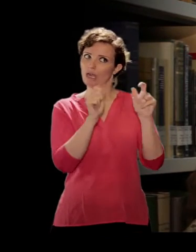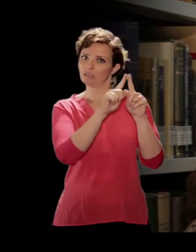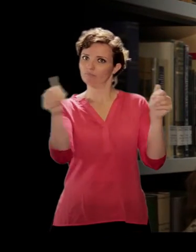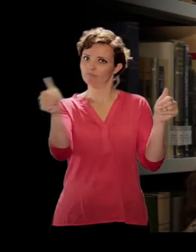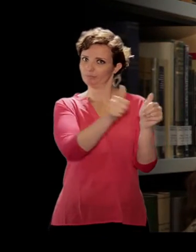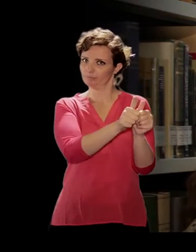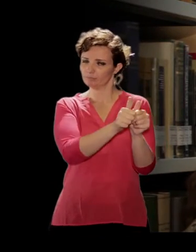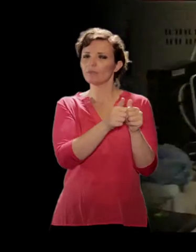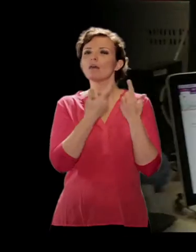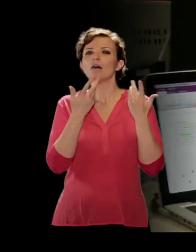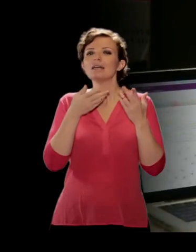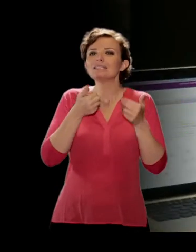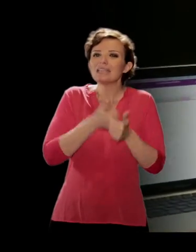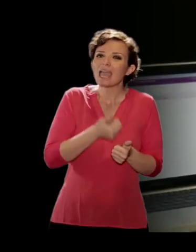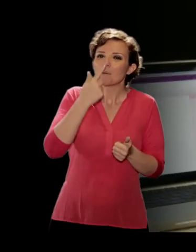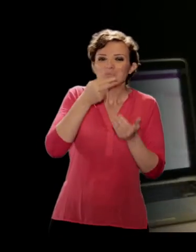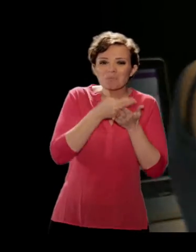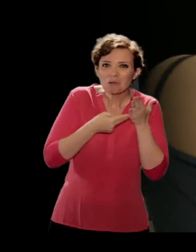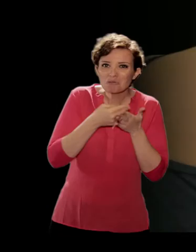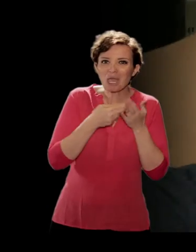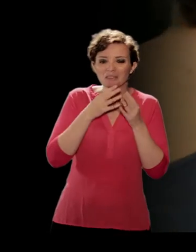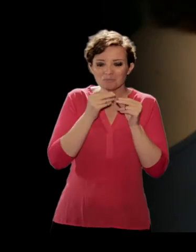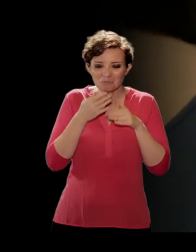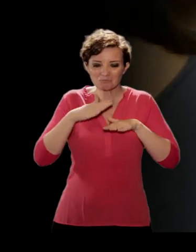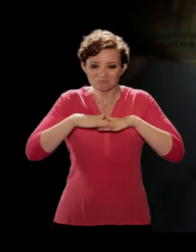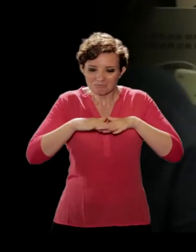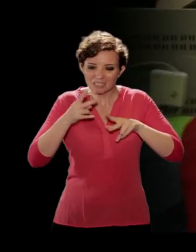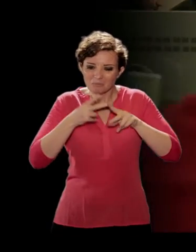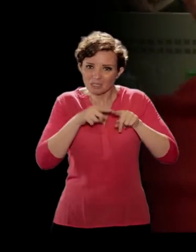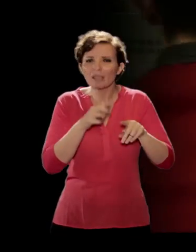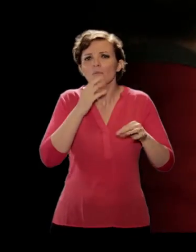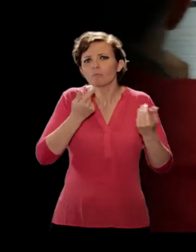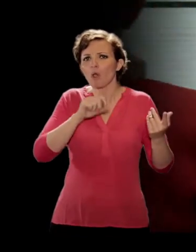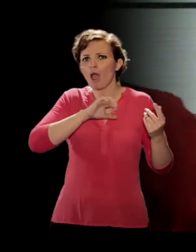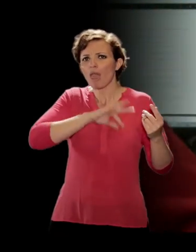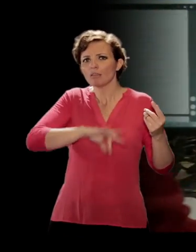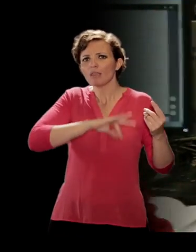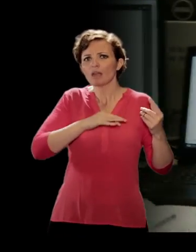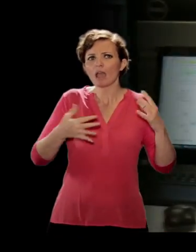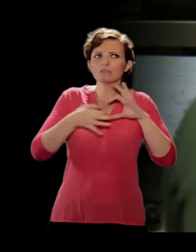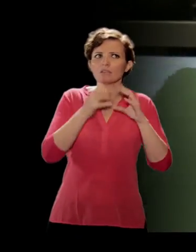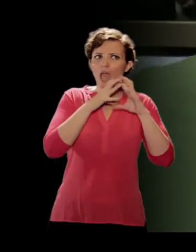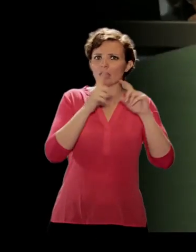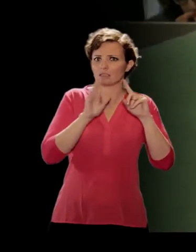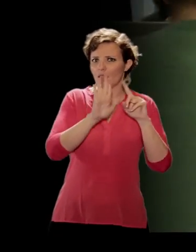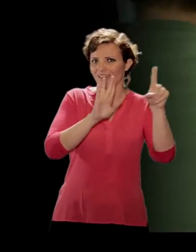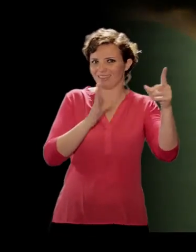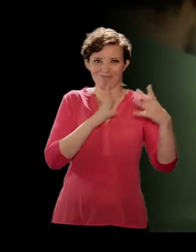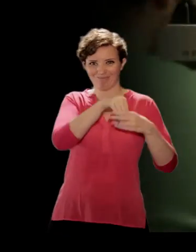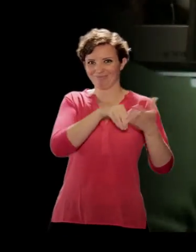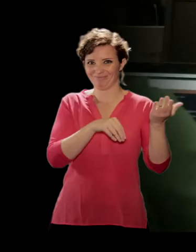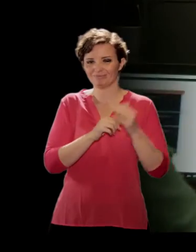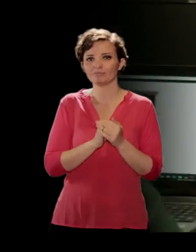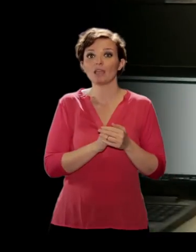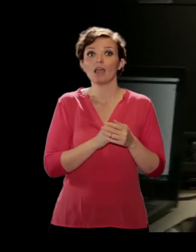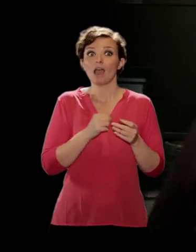aziendale, un piccolo progetto, porta avanti una sperimentazione che può essere di interesse per l'azienda che lo ospita. In